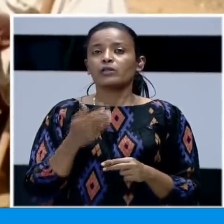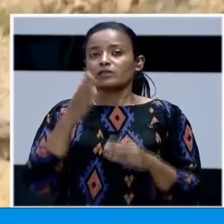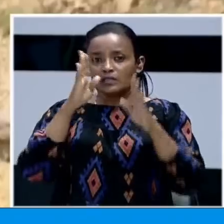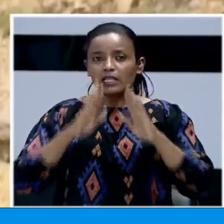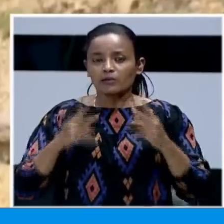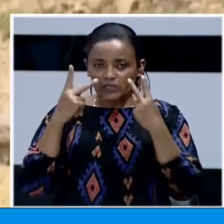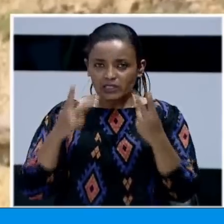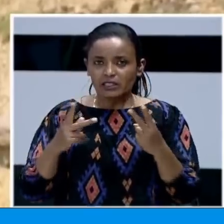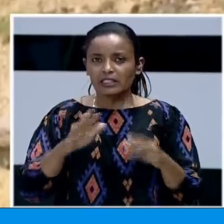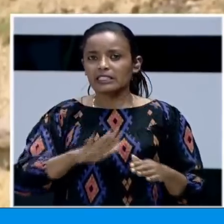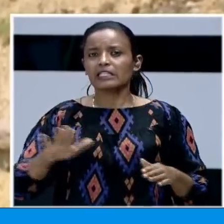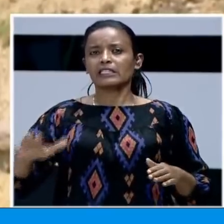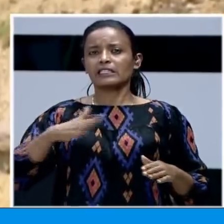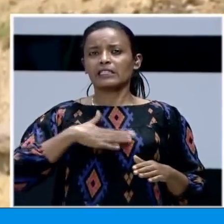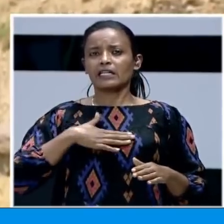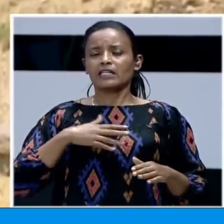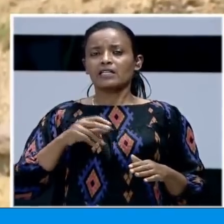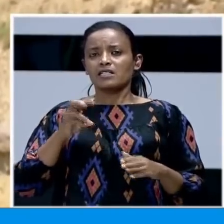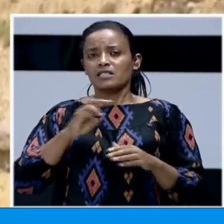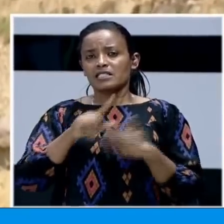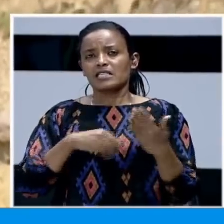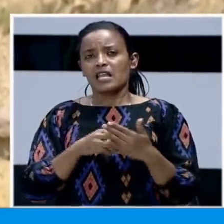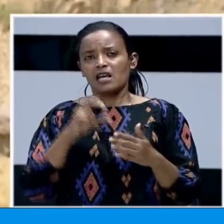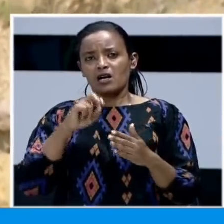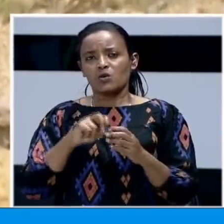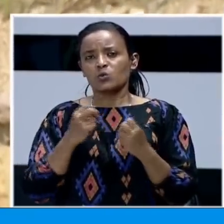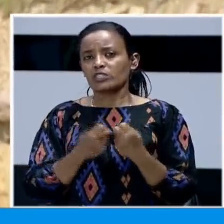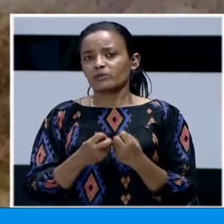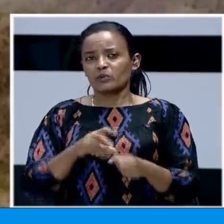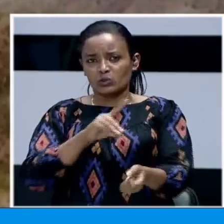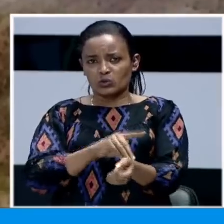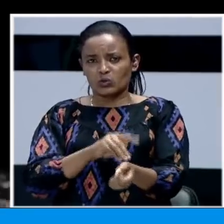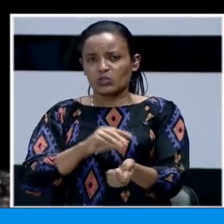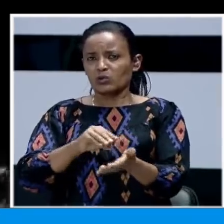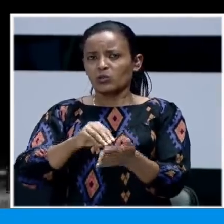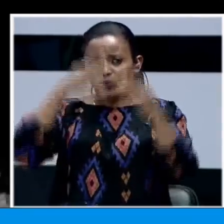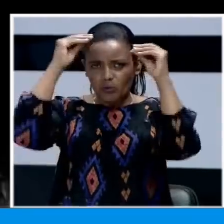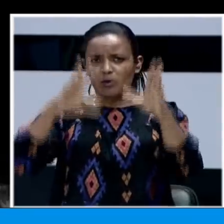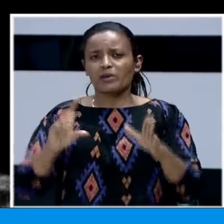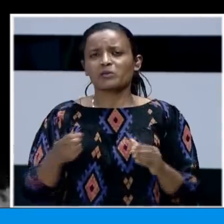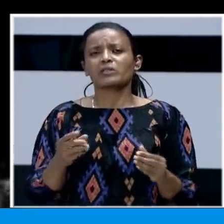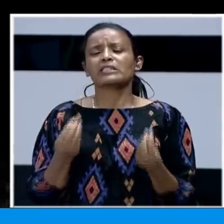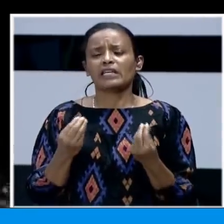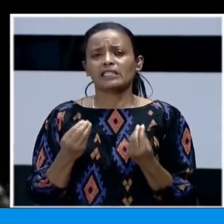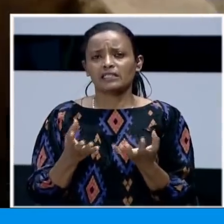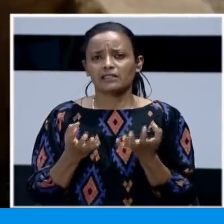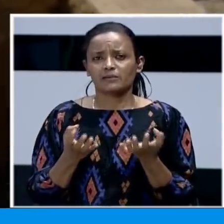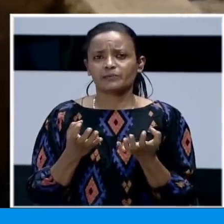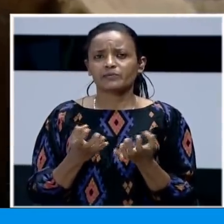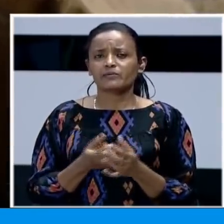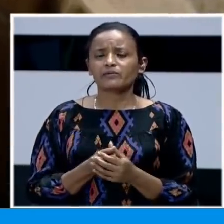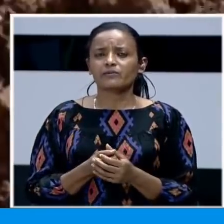የና ደቅና ሳላ ውድ ዶባትር ኮይኖምልና መምሃር ኮይኖምልና ታይ ከዘርኢና ሎም